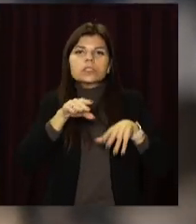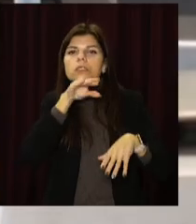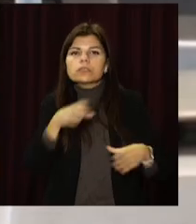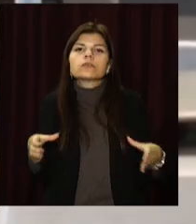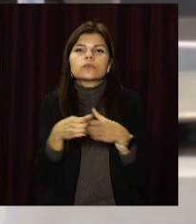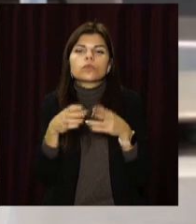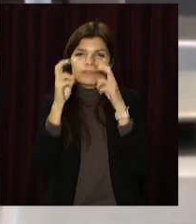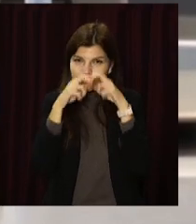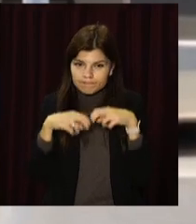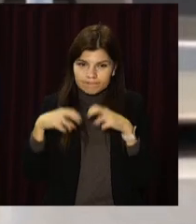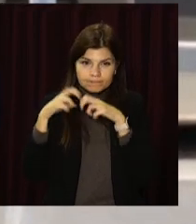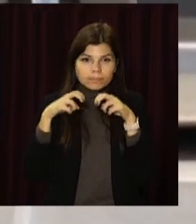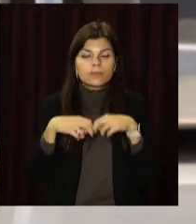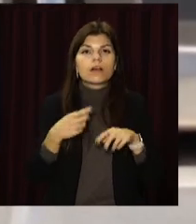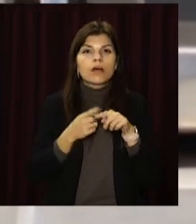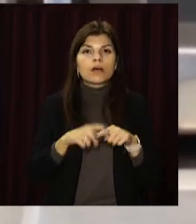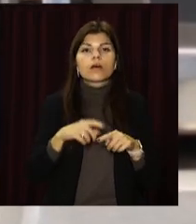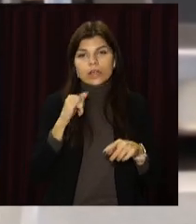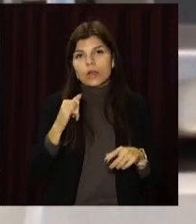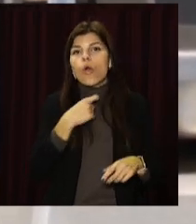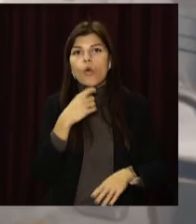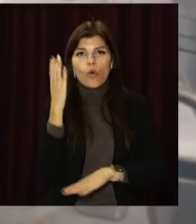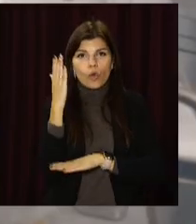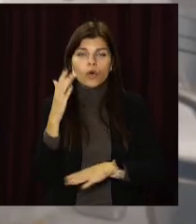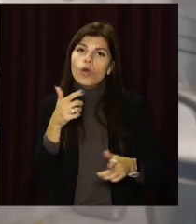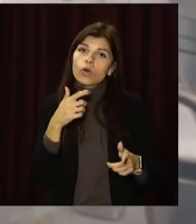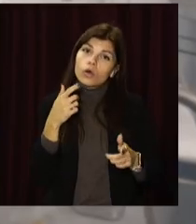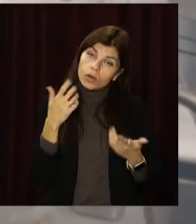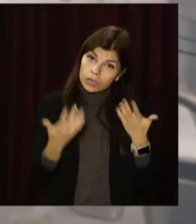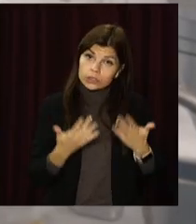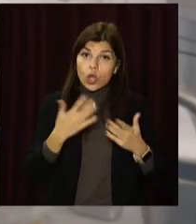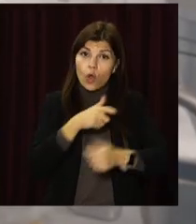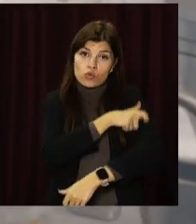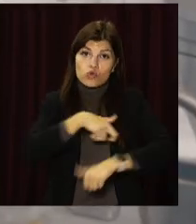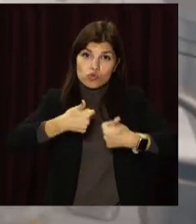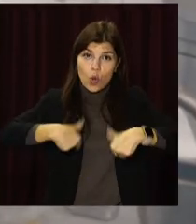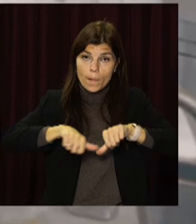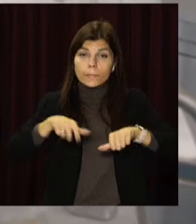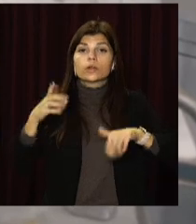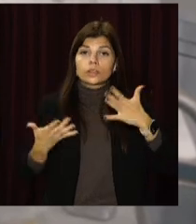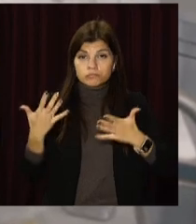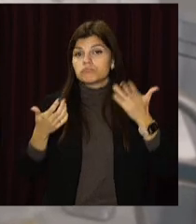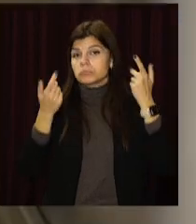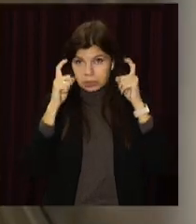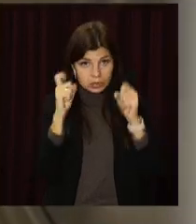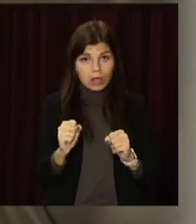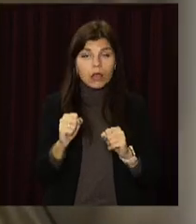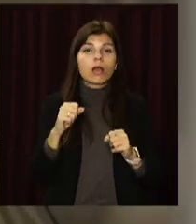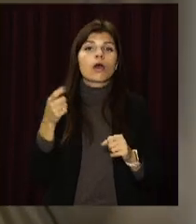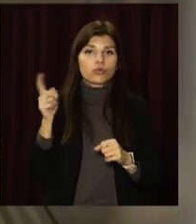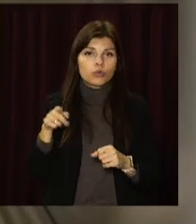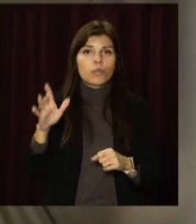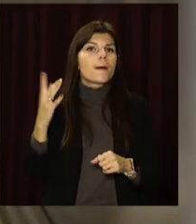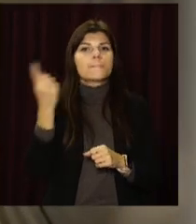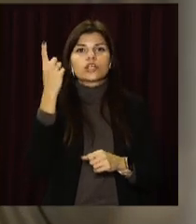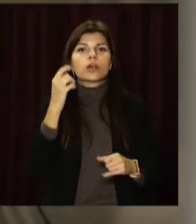експертів проаналізує представлені дані та проголосує. У тому випадку, якщо комісія схвалить застосування нової вакцини, препарат стане